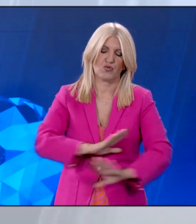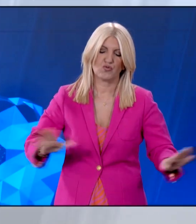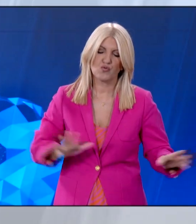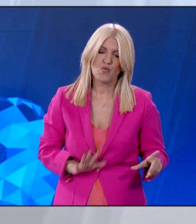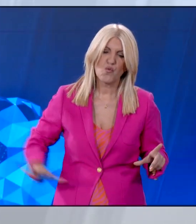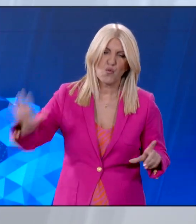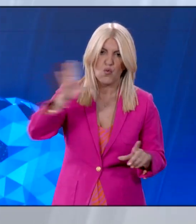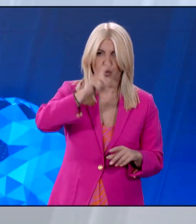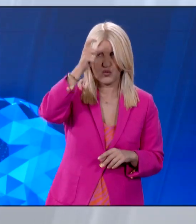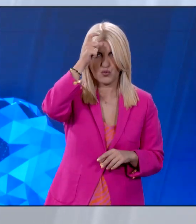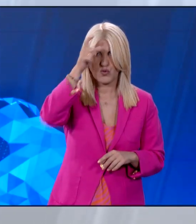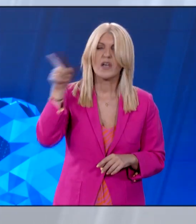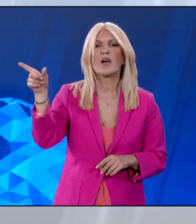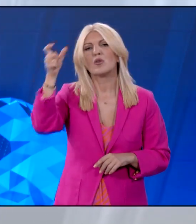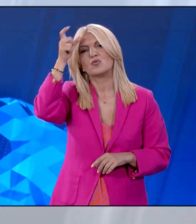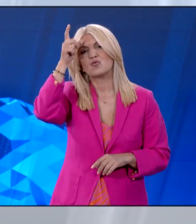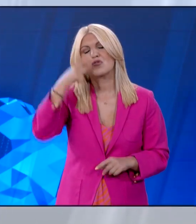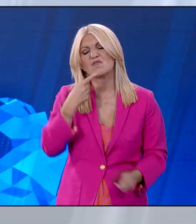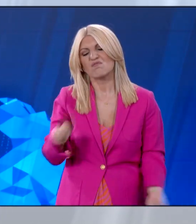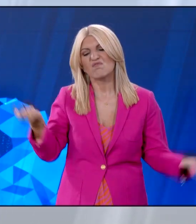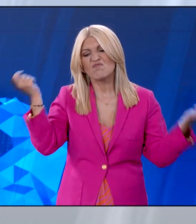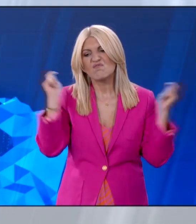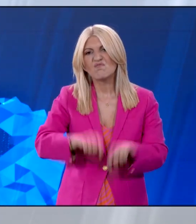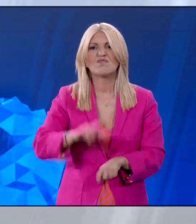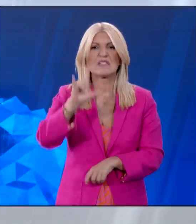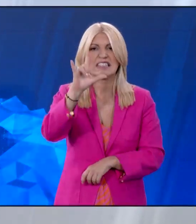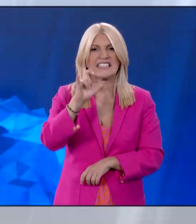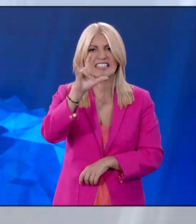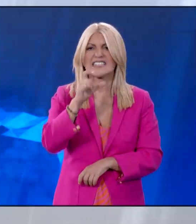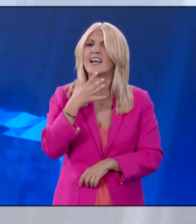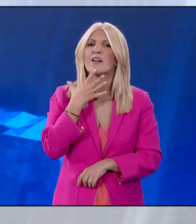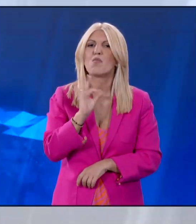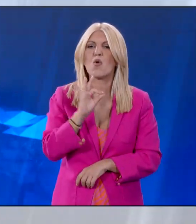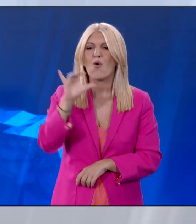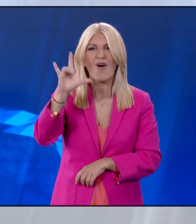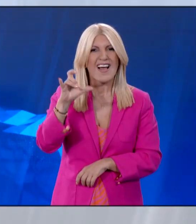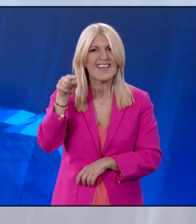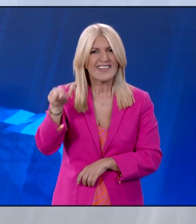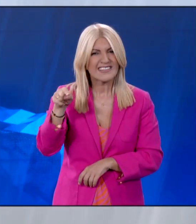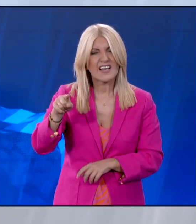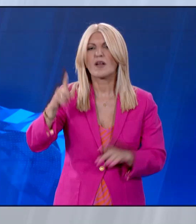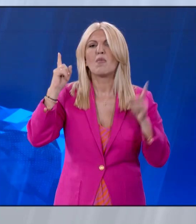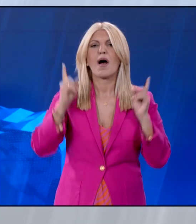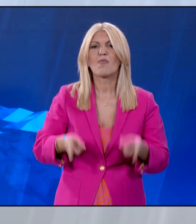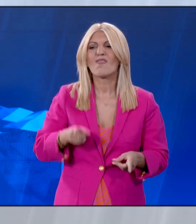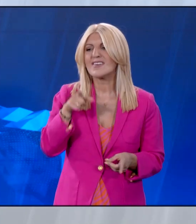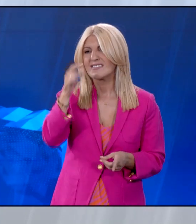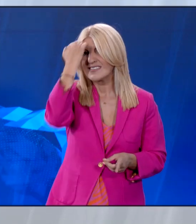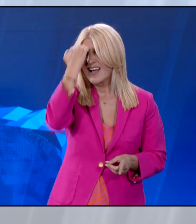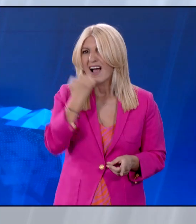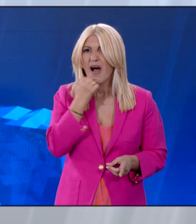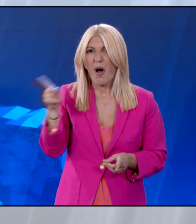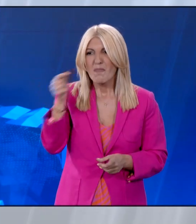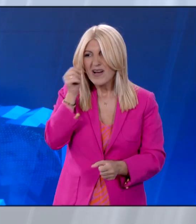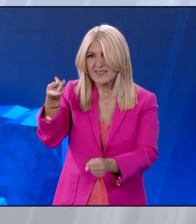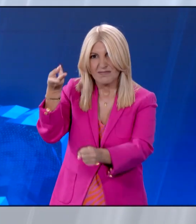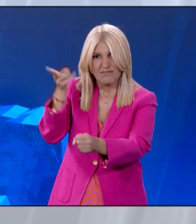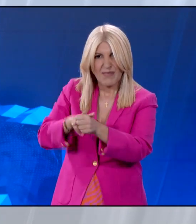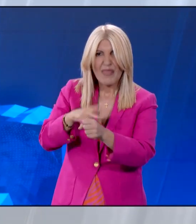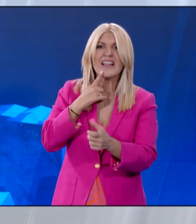στο Instagram γιατί ισχυρίζονται ότι η πλατφόρμα έχει αποκλείσει τις συλληπιτήριες αντιδράσεις για τη δολοφονία του ηγέτη της Χαμάς.